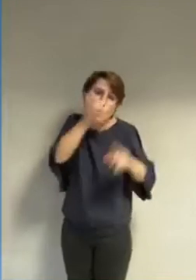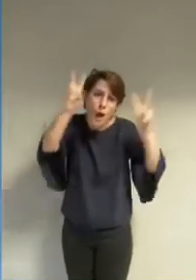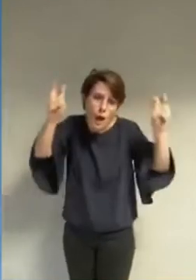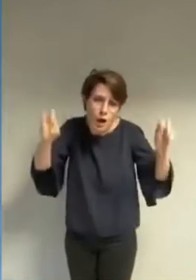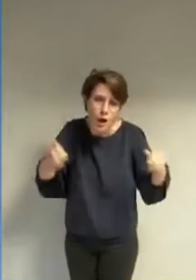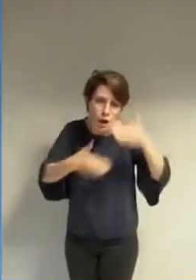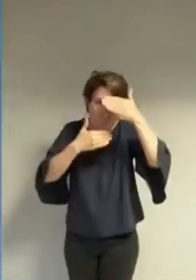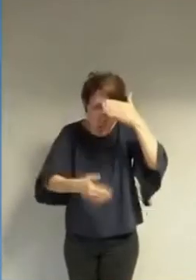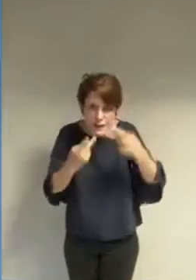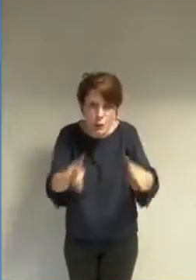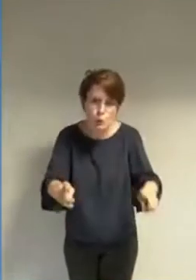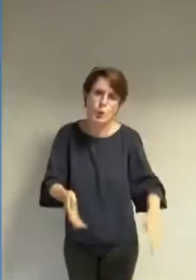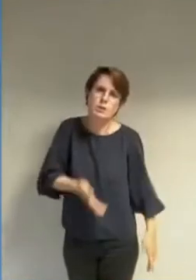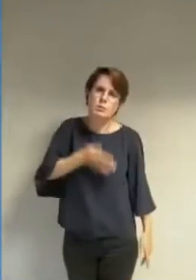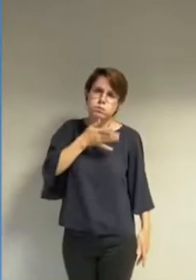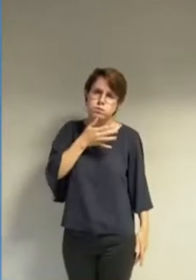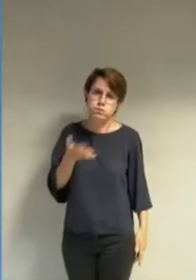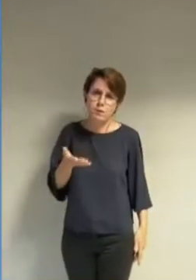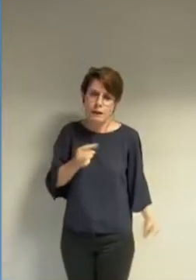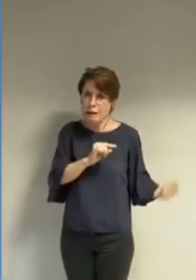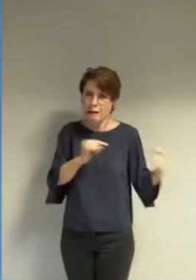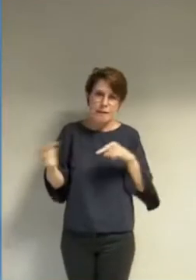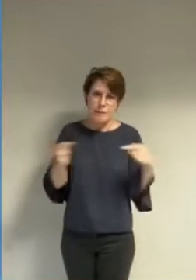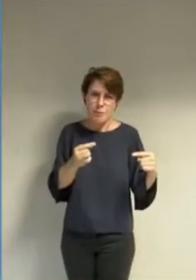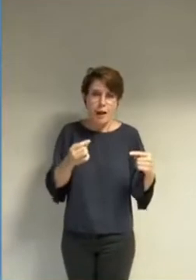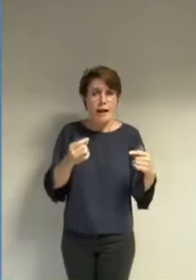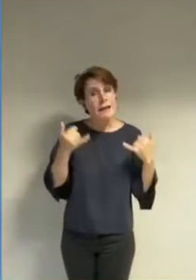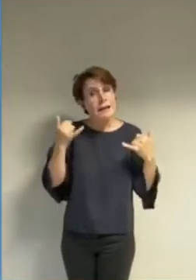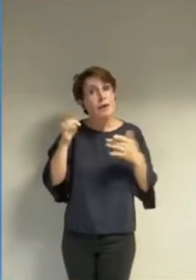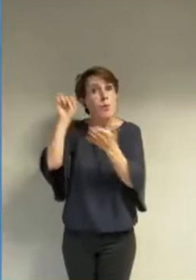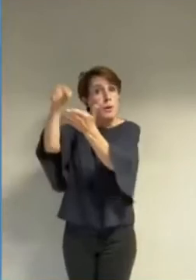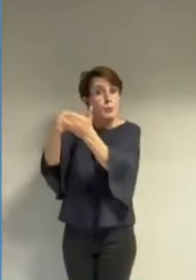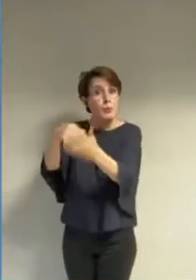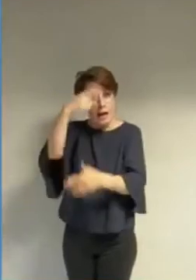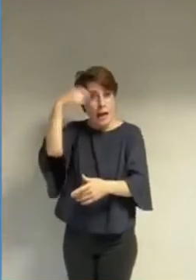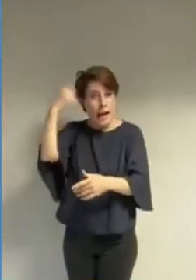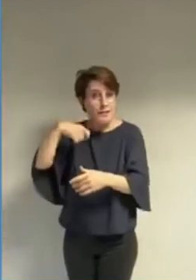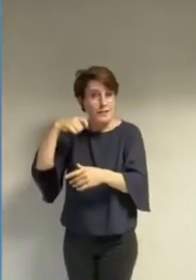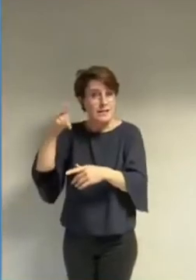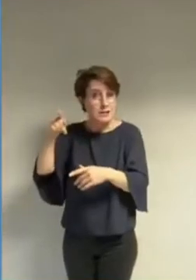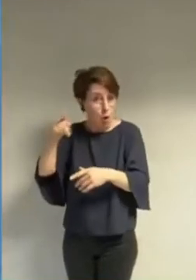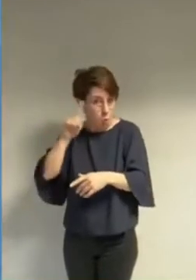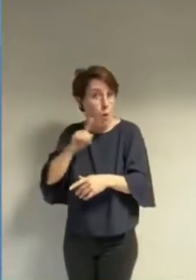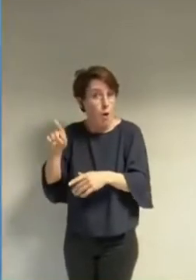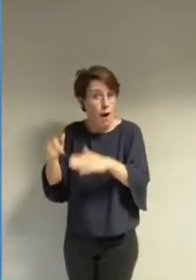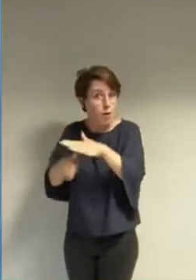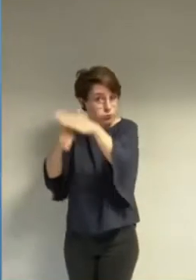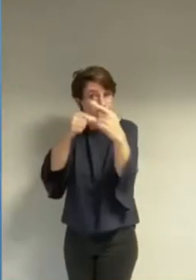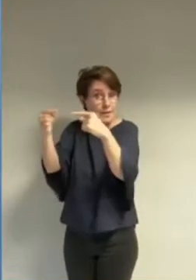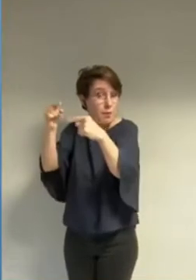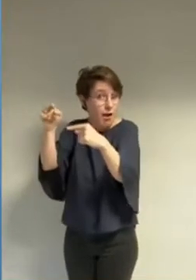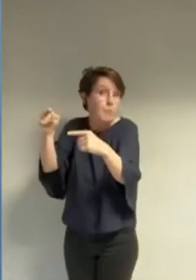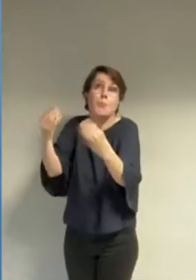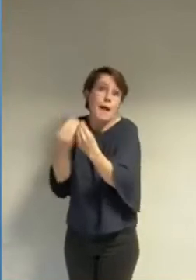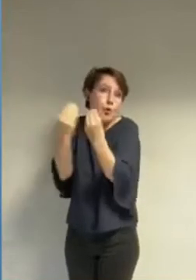C'est un débat qui malheureusement ne peut pas avoir lieu à Kaboul, mais c'est là qu'il devrait effectivement avoir lieu. Alors,